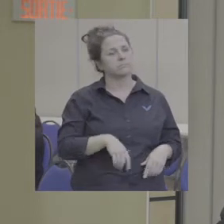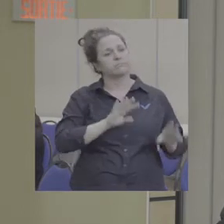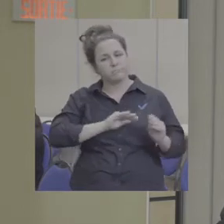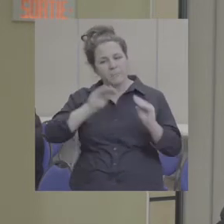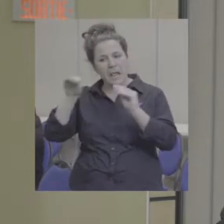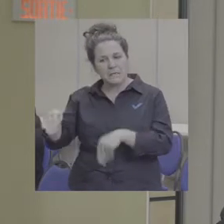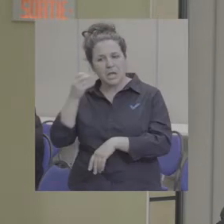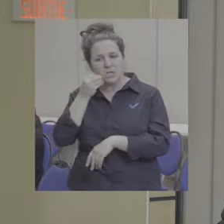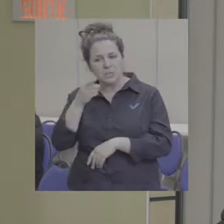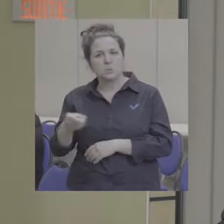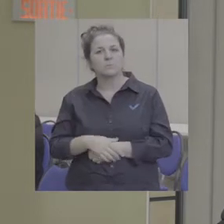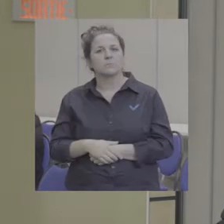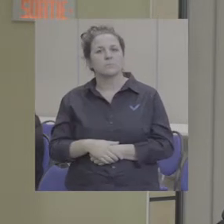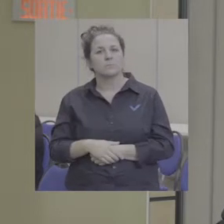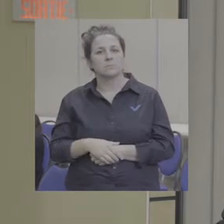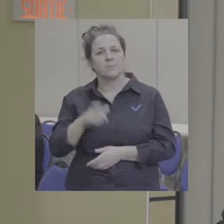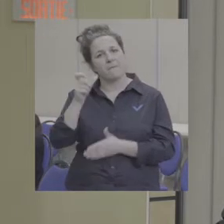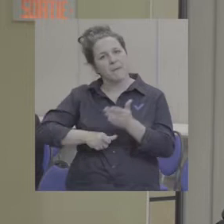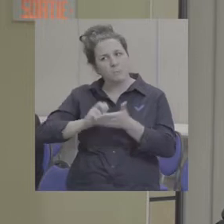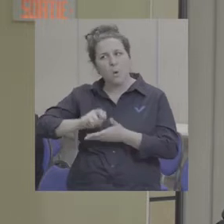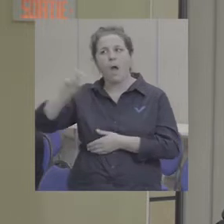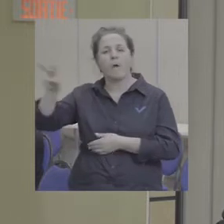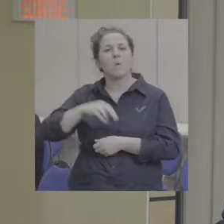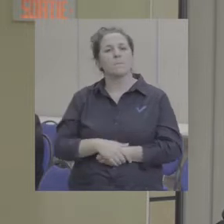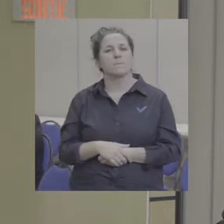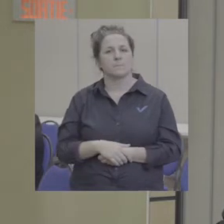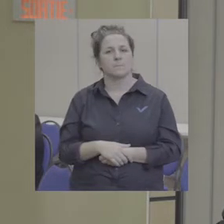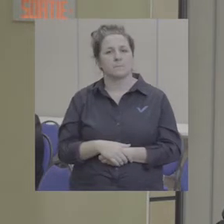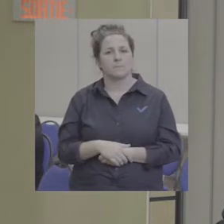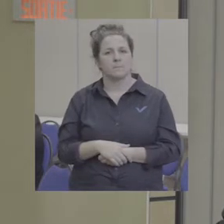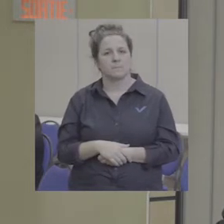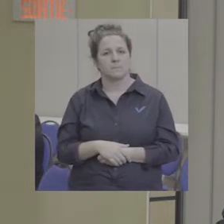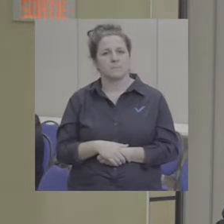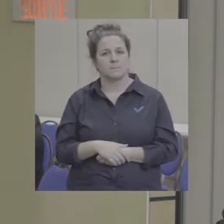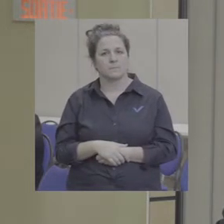on l'a fait installer et on leur a refilé la facture.